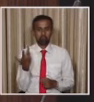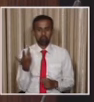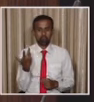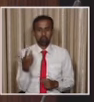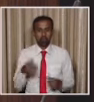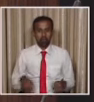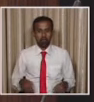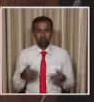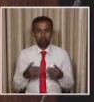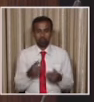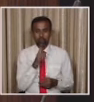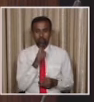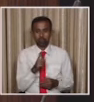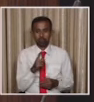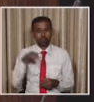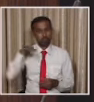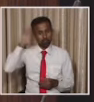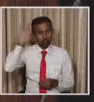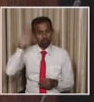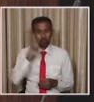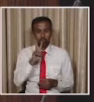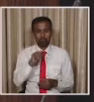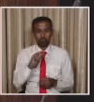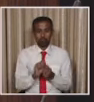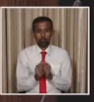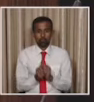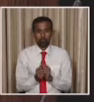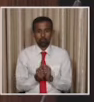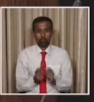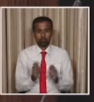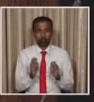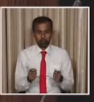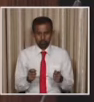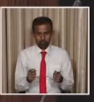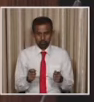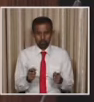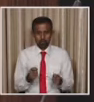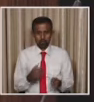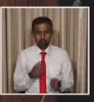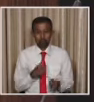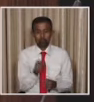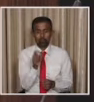අද කියන්නේ. එදා 20 සංශෝධනය ගේද්දි අපිට